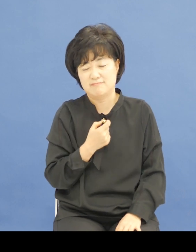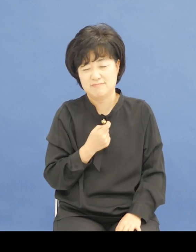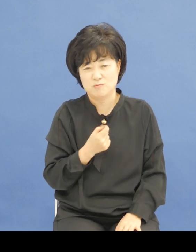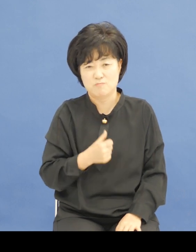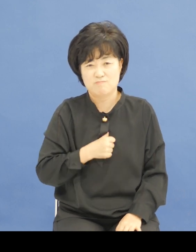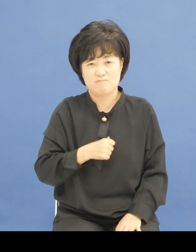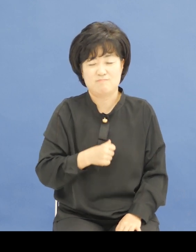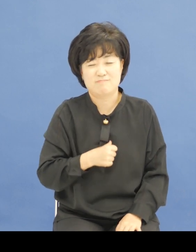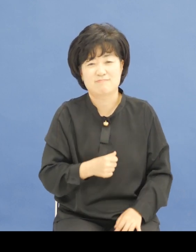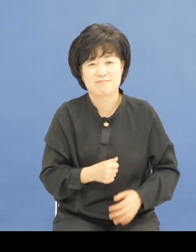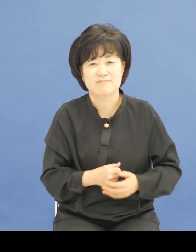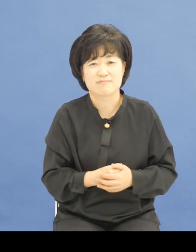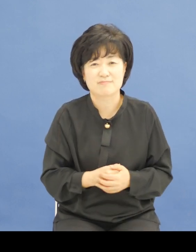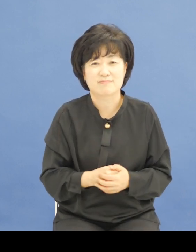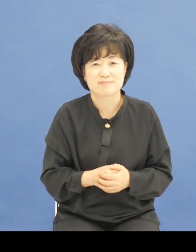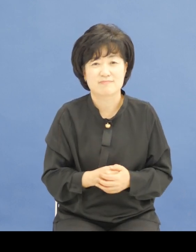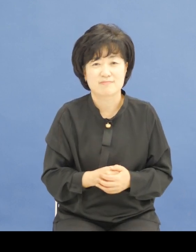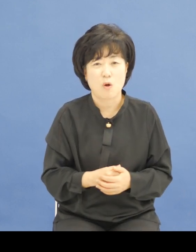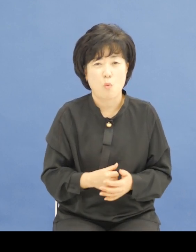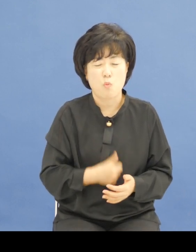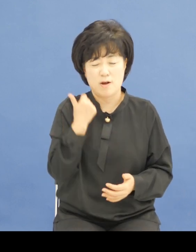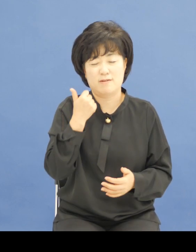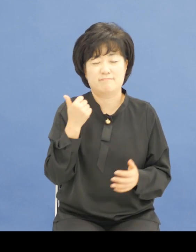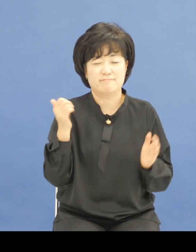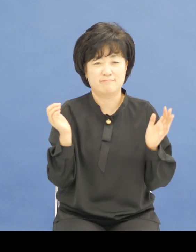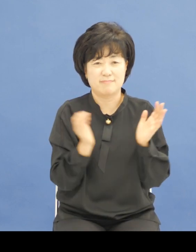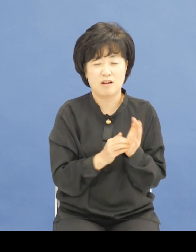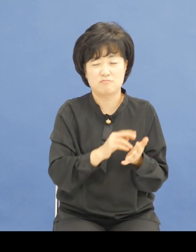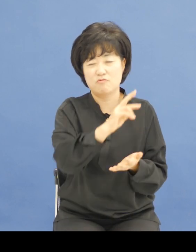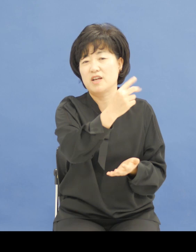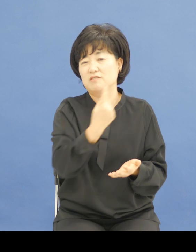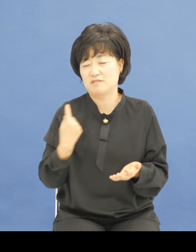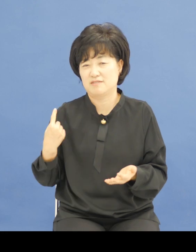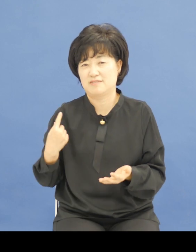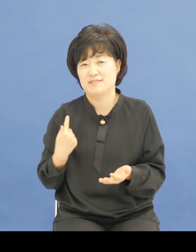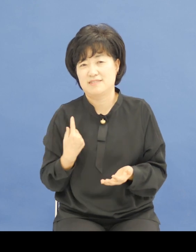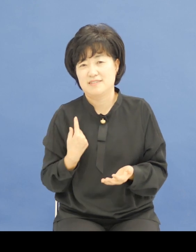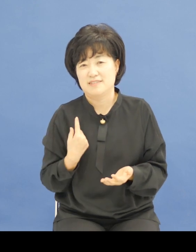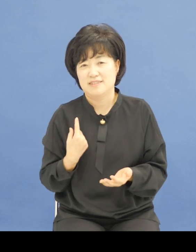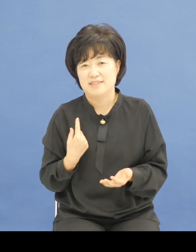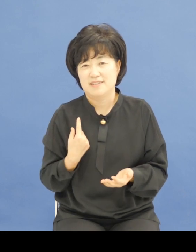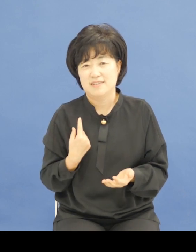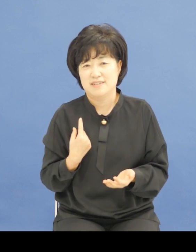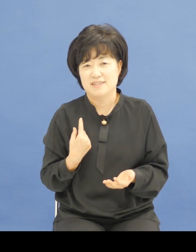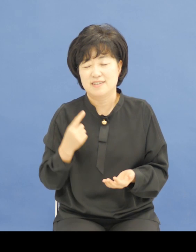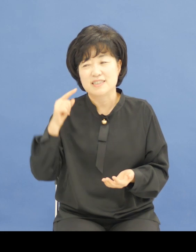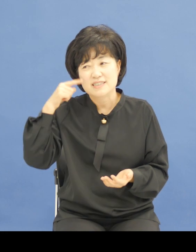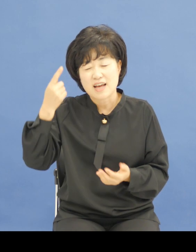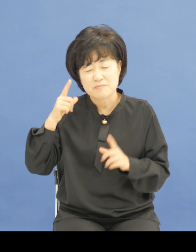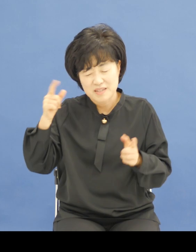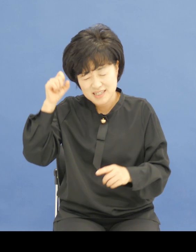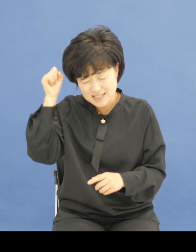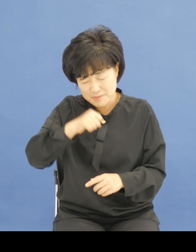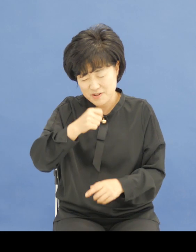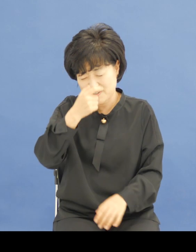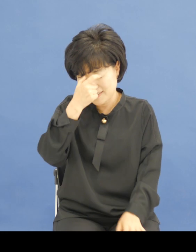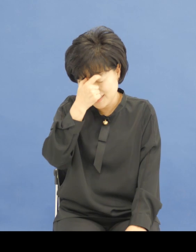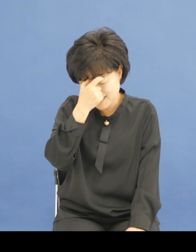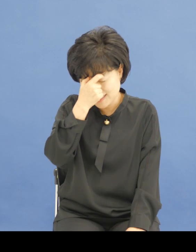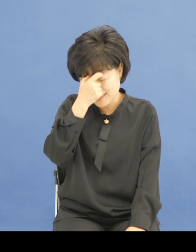마을인데 안 온다고 하고 화를 내고 왔어요. 그래 이제 그 다음날 이제 새벽에 기도